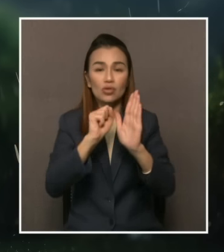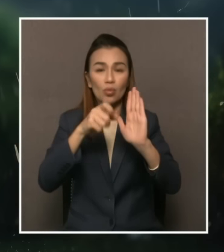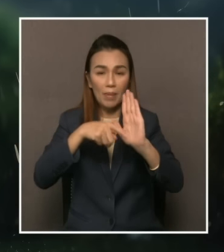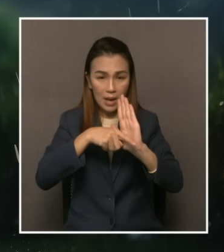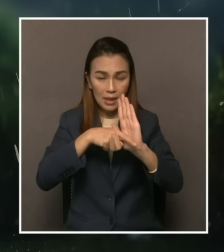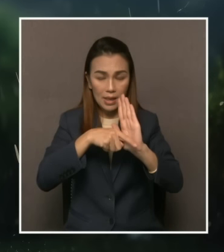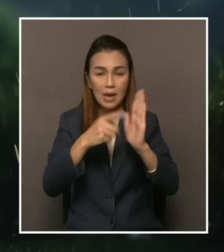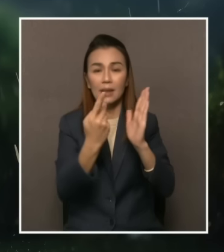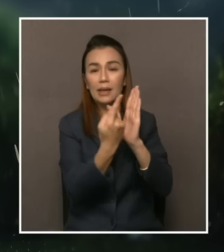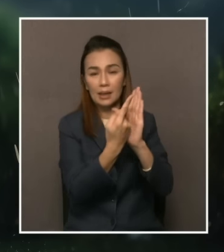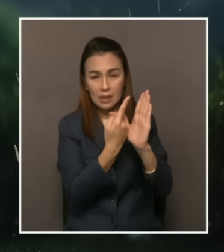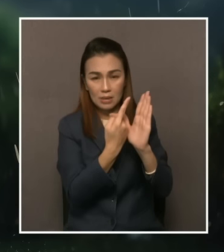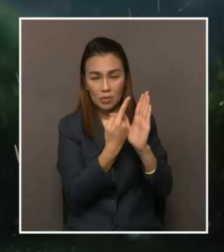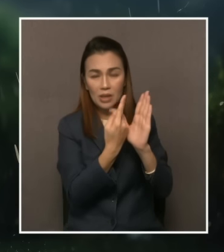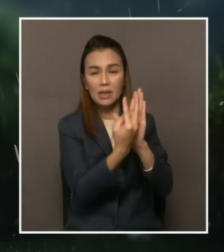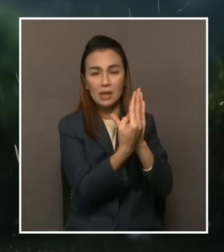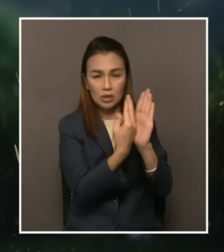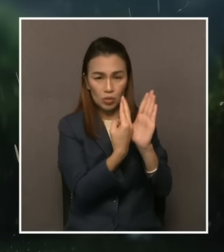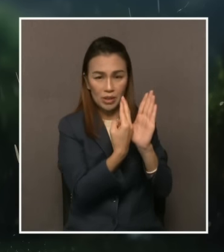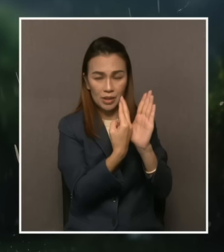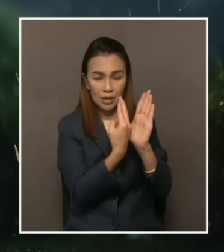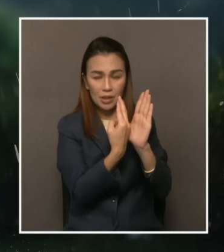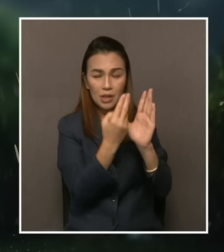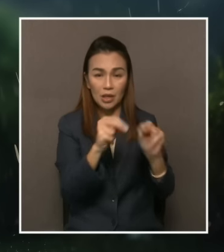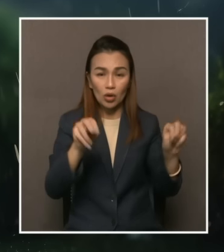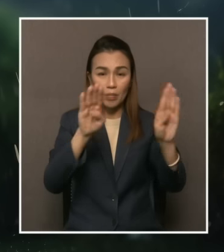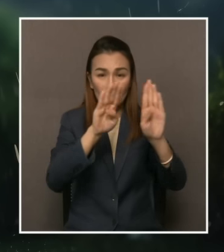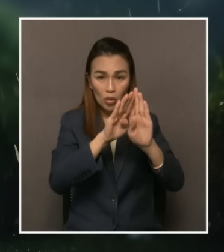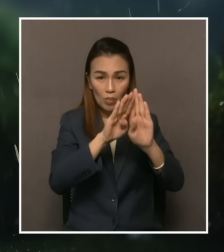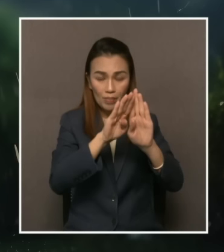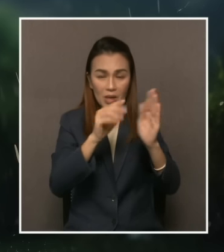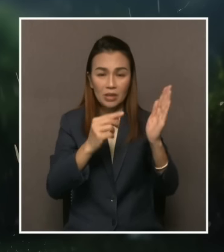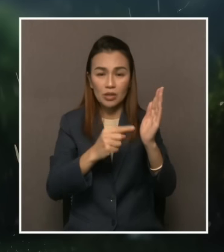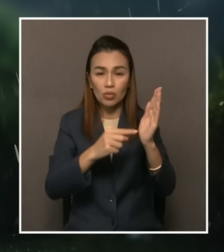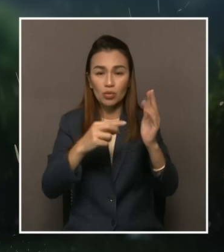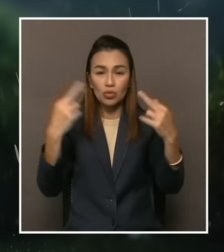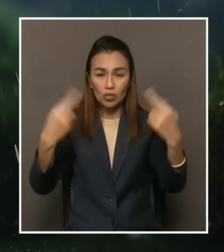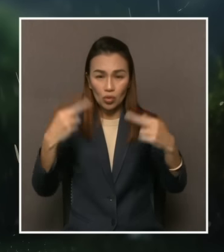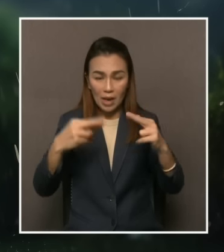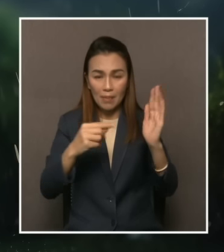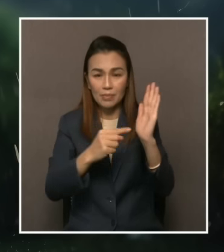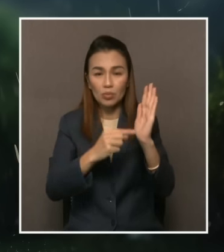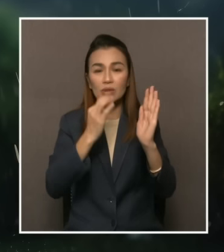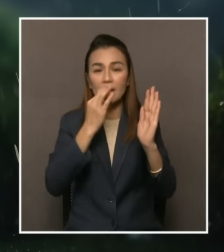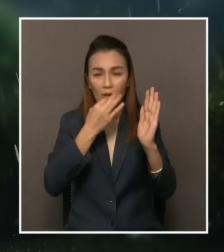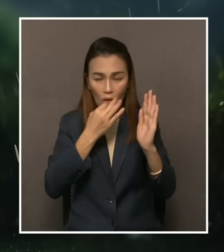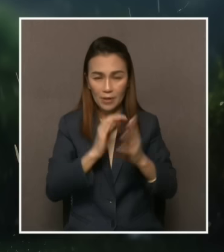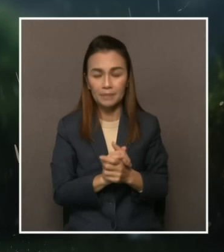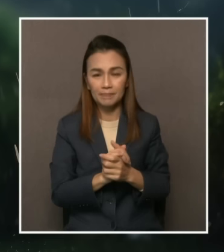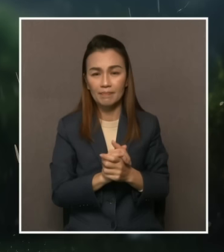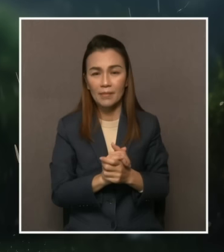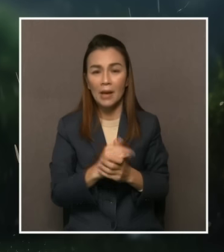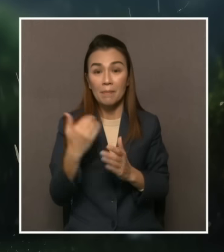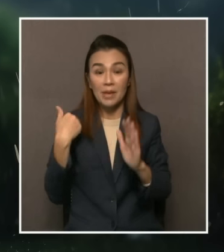ี การจrebูรีราชบูรีครประถม สมดสงครามะสมุดสาคอรเช่นเดวกันก